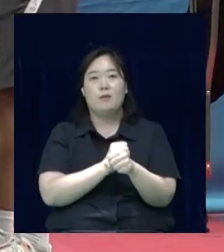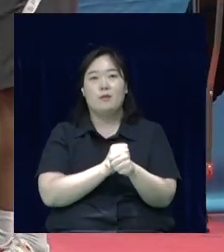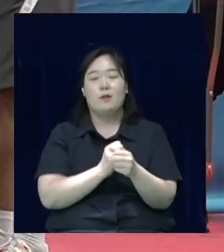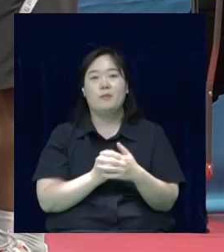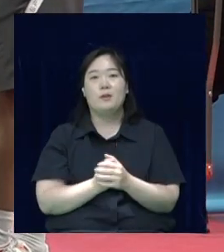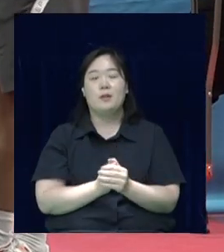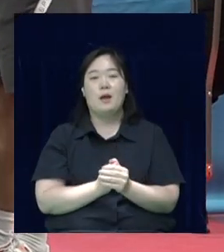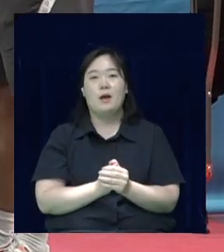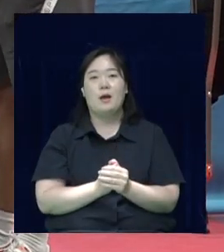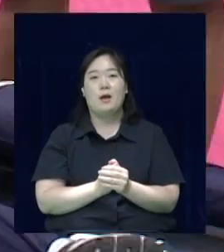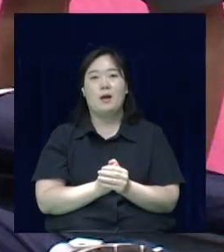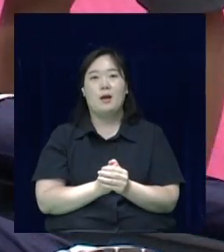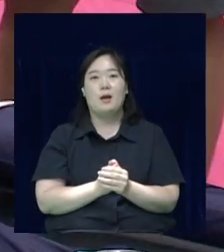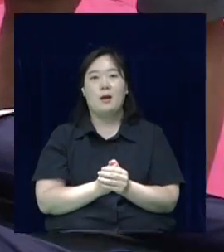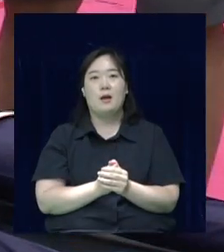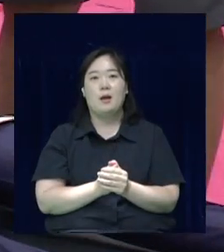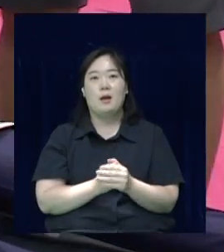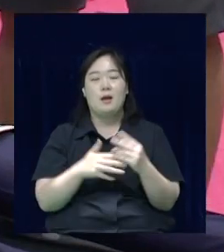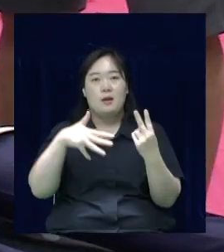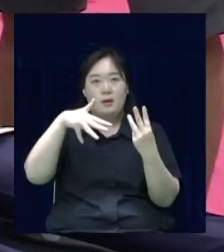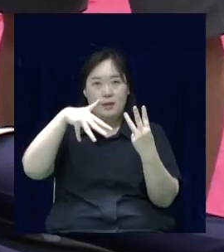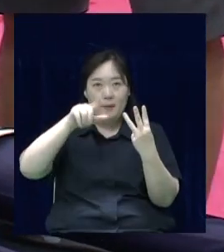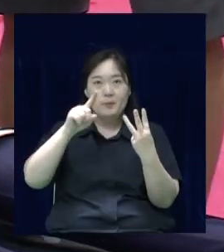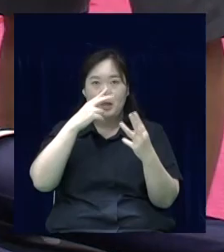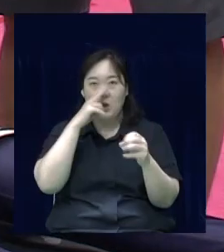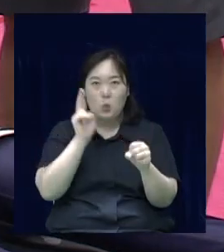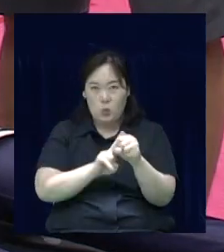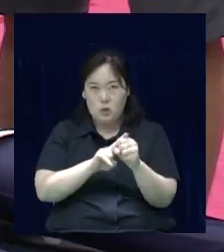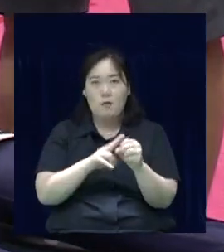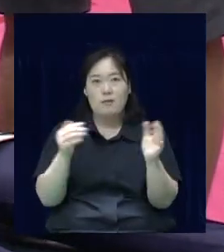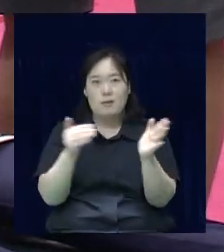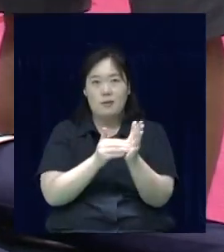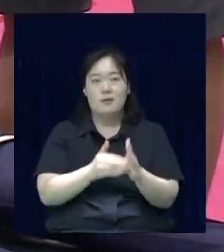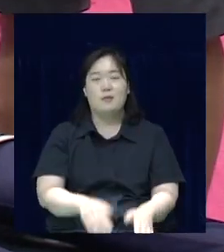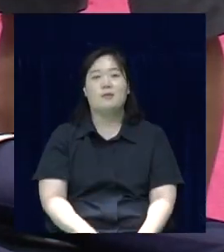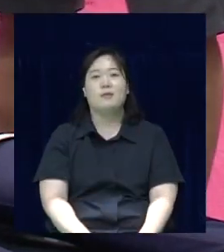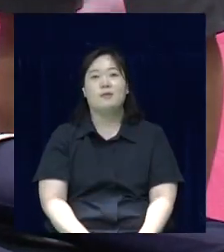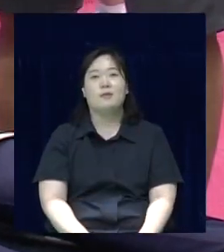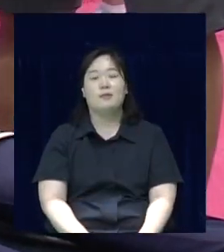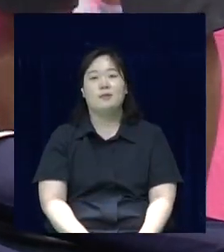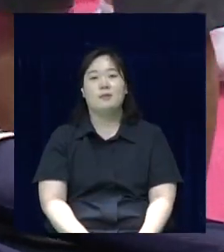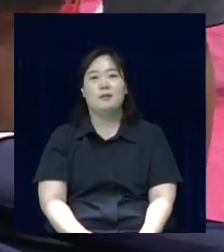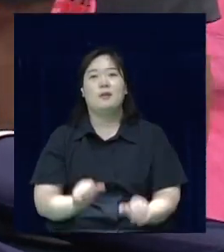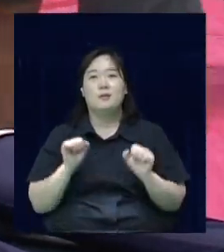박정훈의 웨이트리프팅 3차 시도 이어졌습니다. 들긴 들었는데